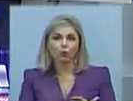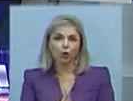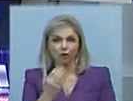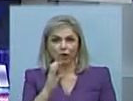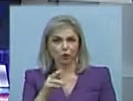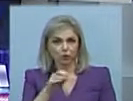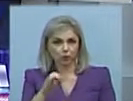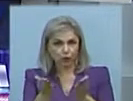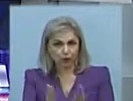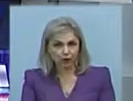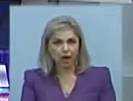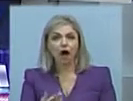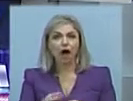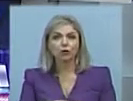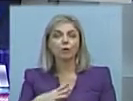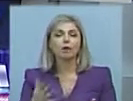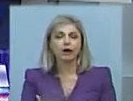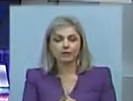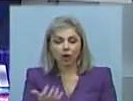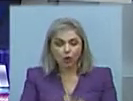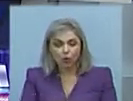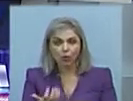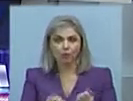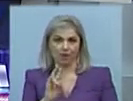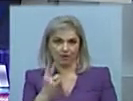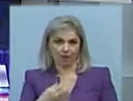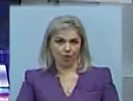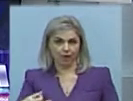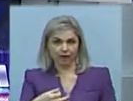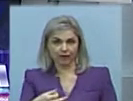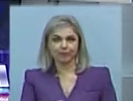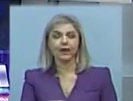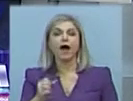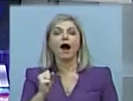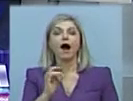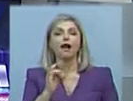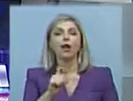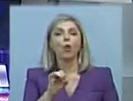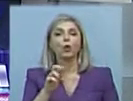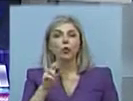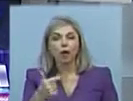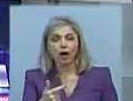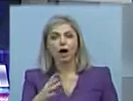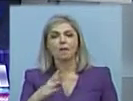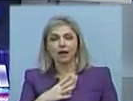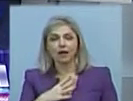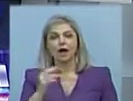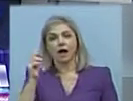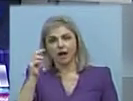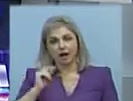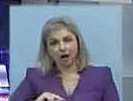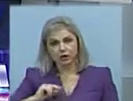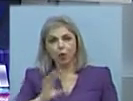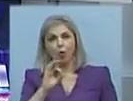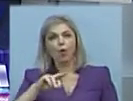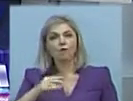було знайдено в результаті відповідних розкопок на Миколаївщині. Археологи, які працювали в Ольвійській експедиції,